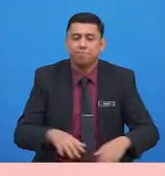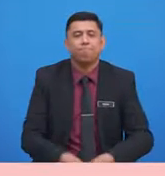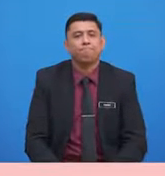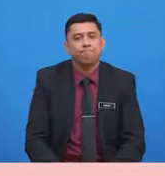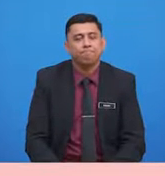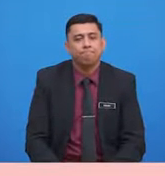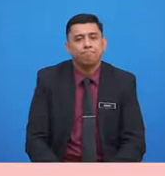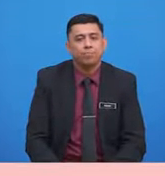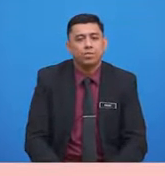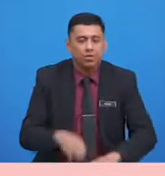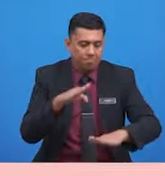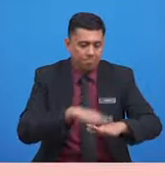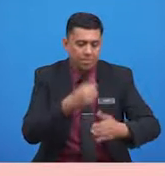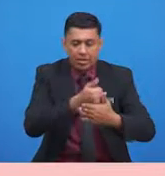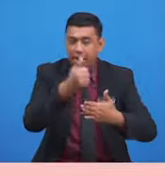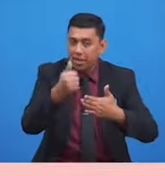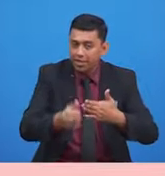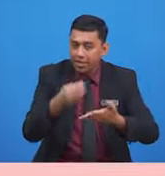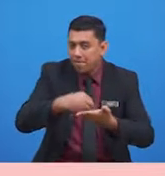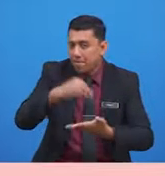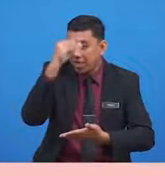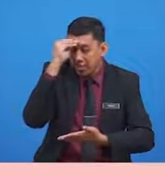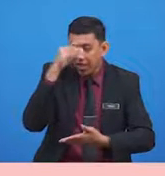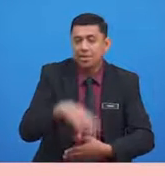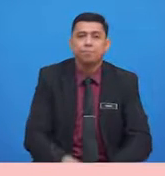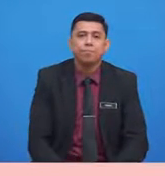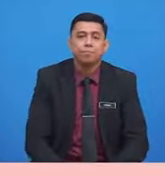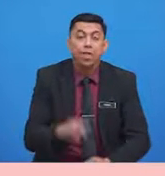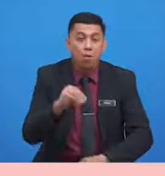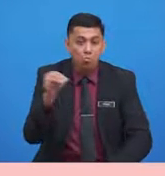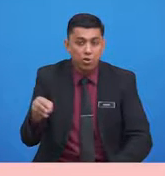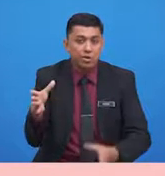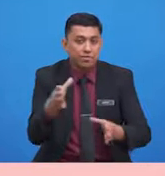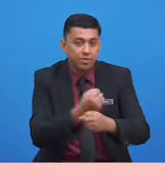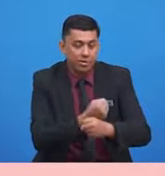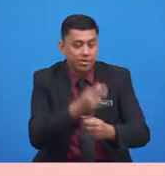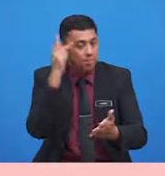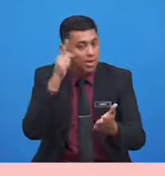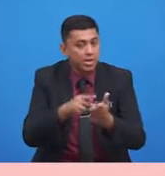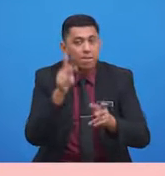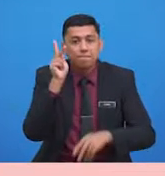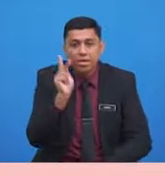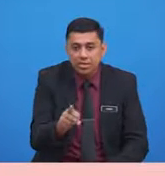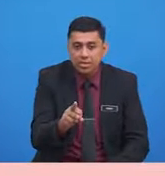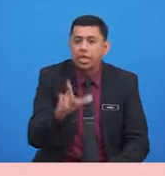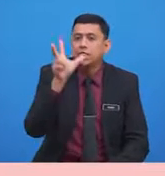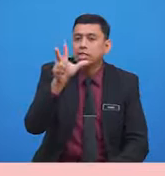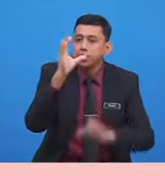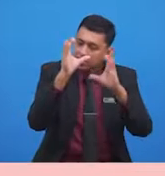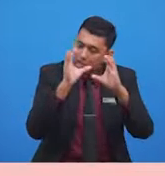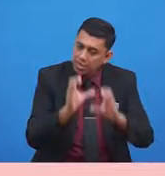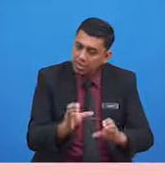Murid-murid, pada akhir pembelajaran hari ini, murid dapat mengenal pasti 3